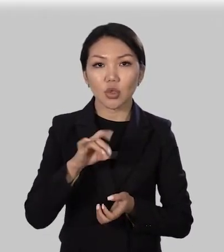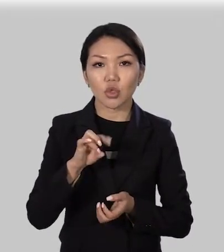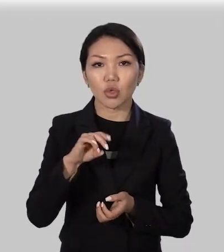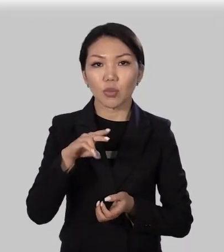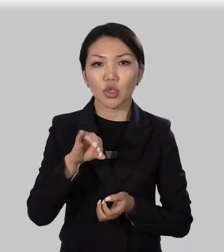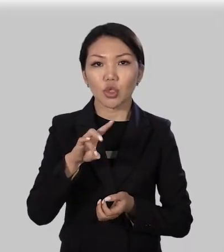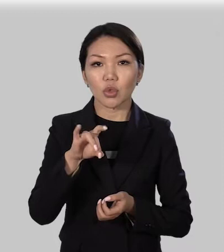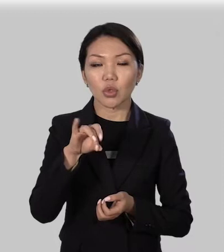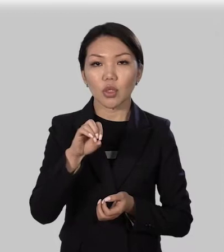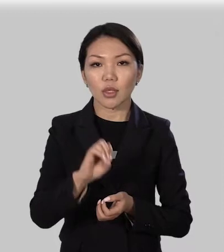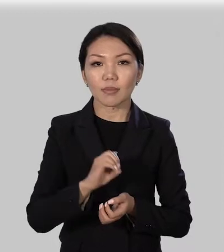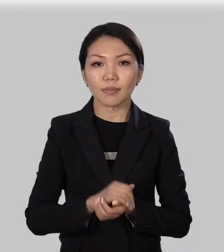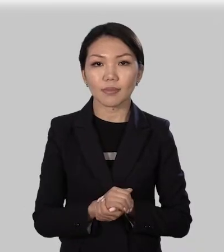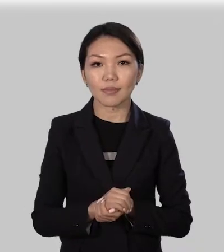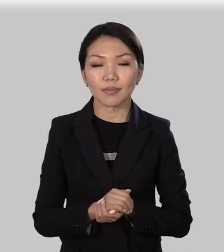Сложноподчиненное.